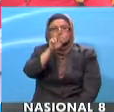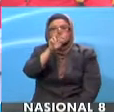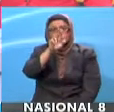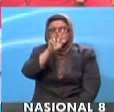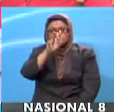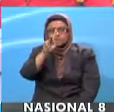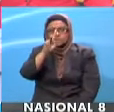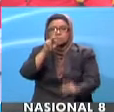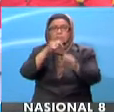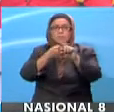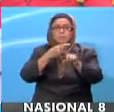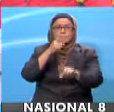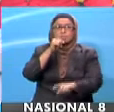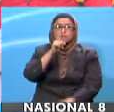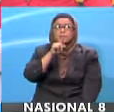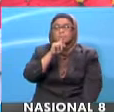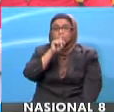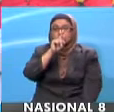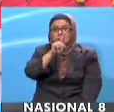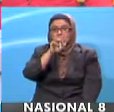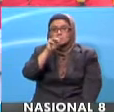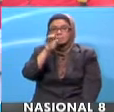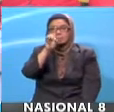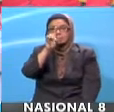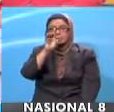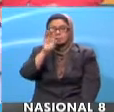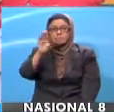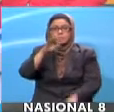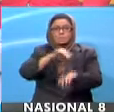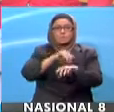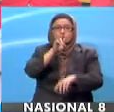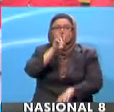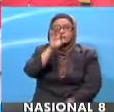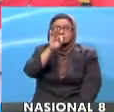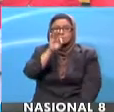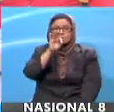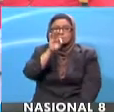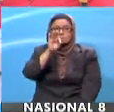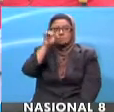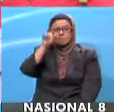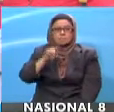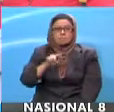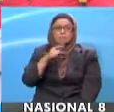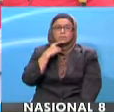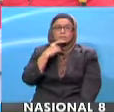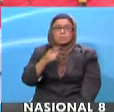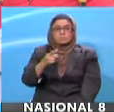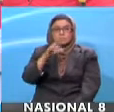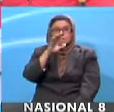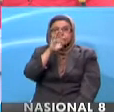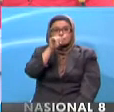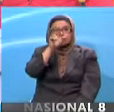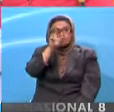yang dulu dikenal sebagai Soekarno investment authority partai 2009 abon berkenaan yang bernilai 85000000